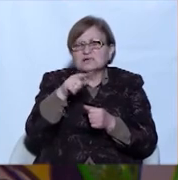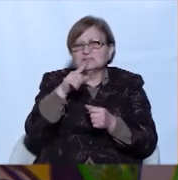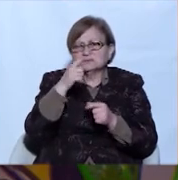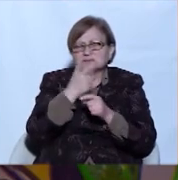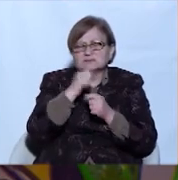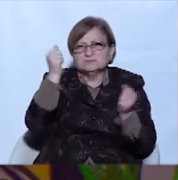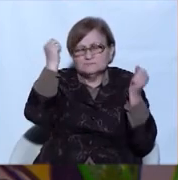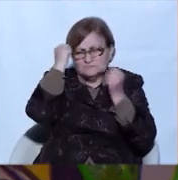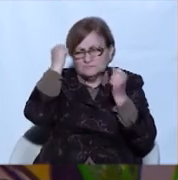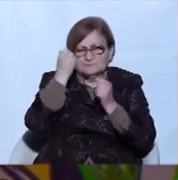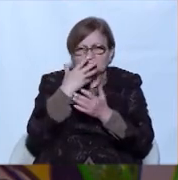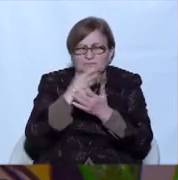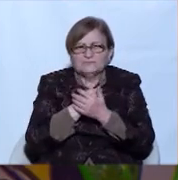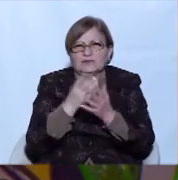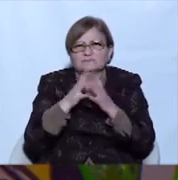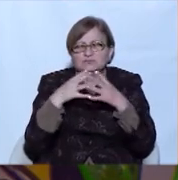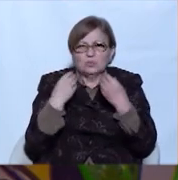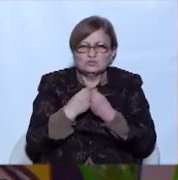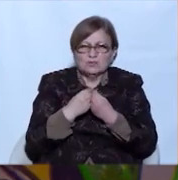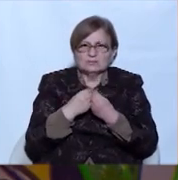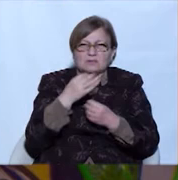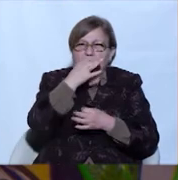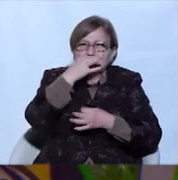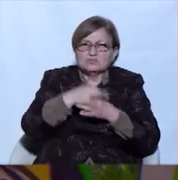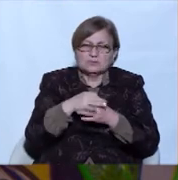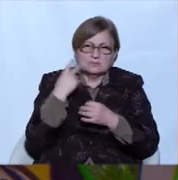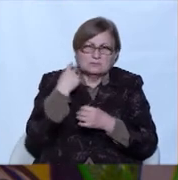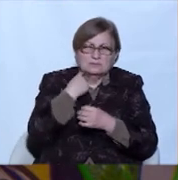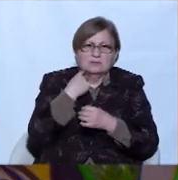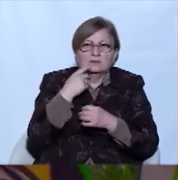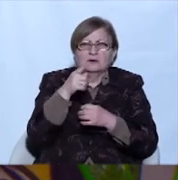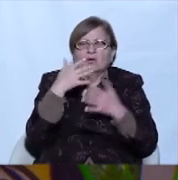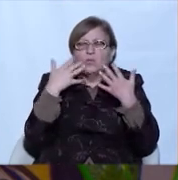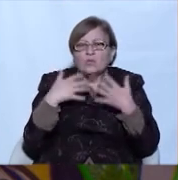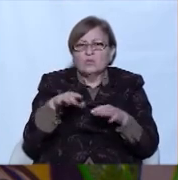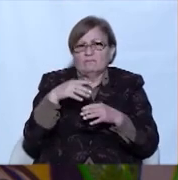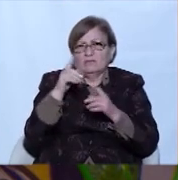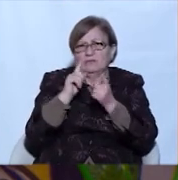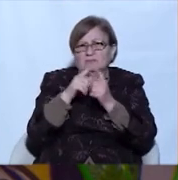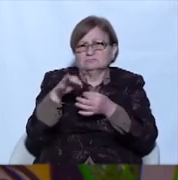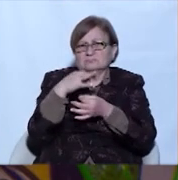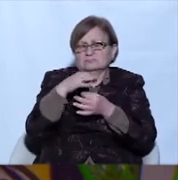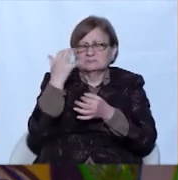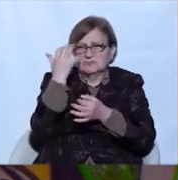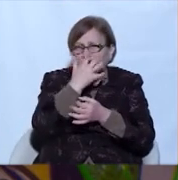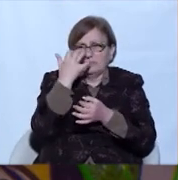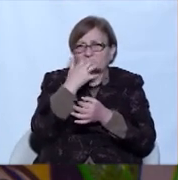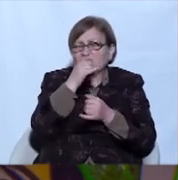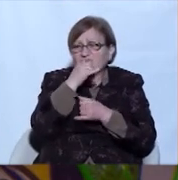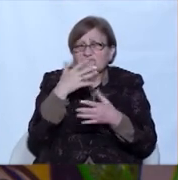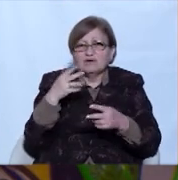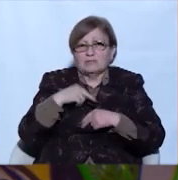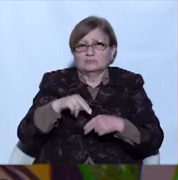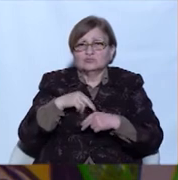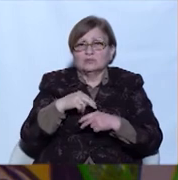რომ პასუხისგებლობა აიღო საკუთარ ოჯახზე. ის პრაქტიკულად დაბრმავდა და ვეღარ მუშაობს, ვეღარ